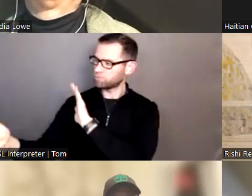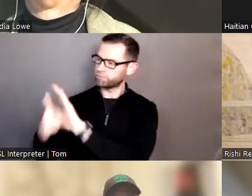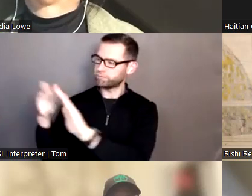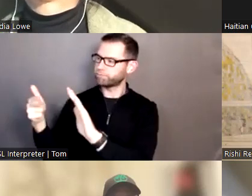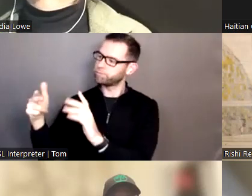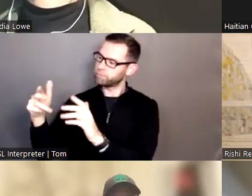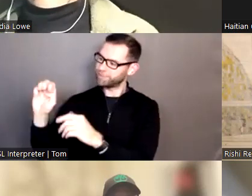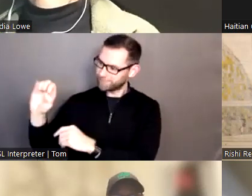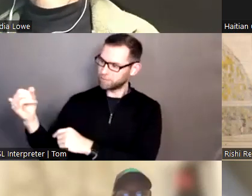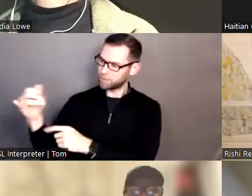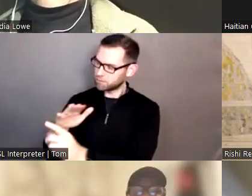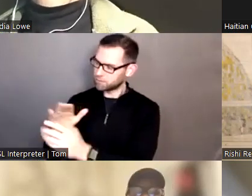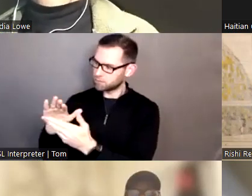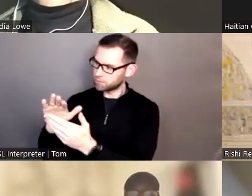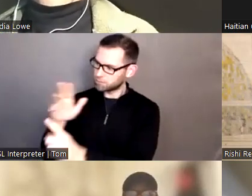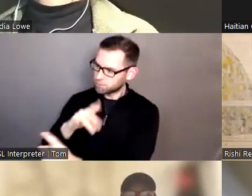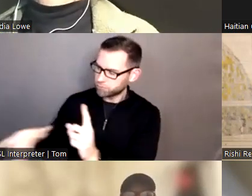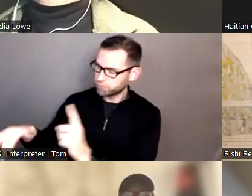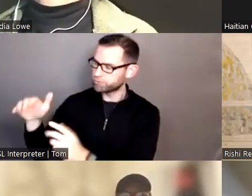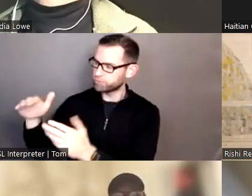nous devons supporter groupe